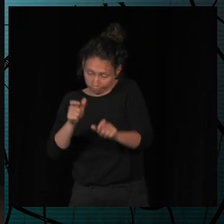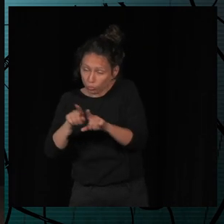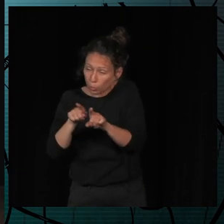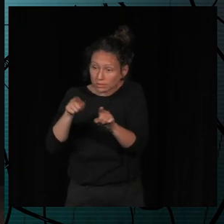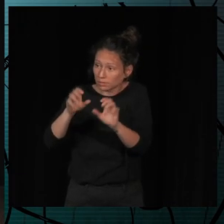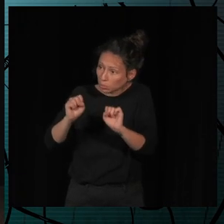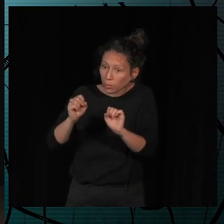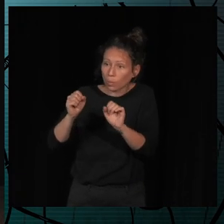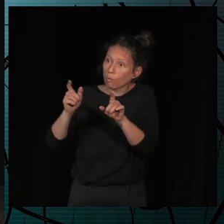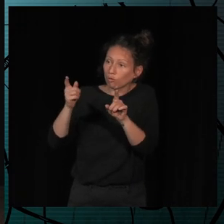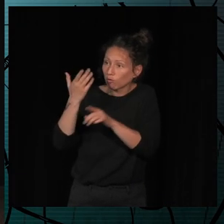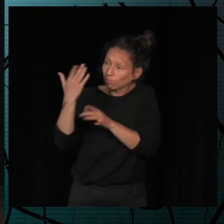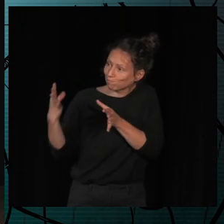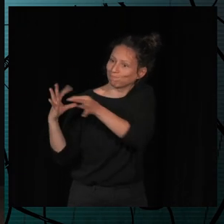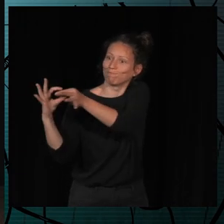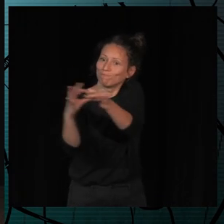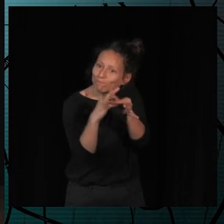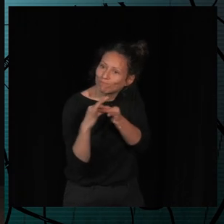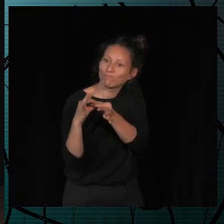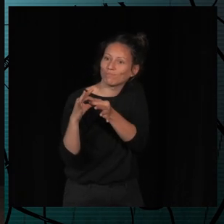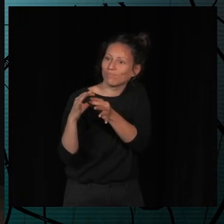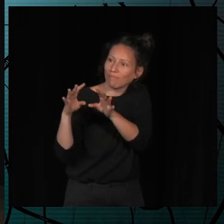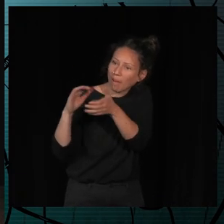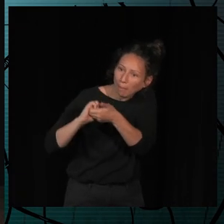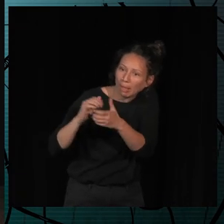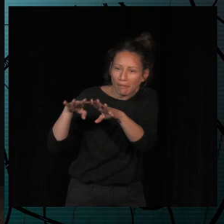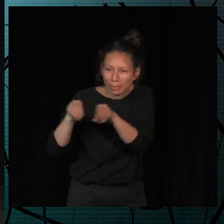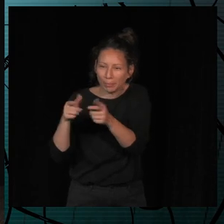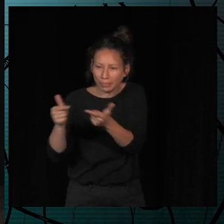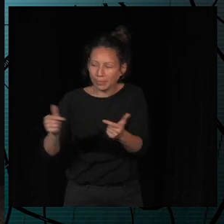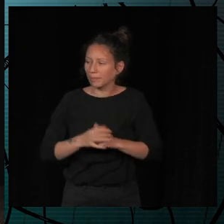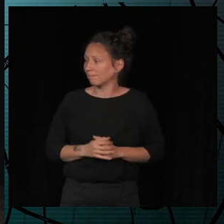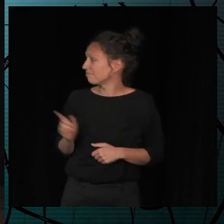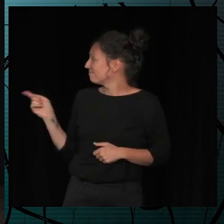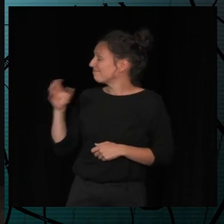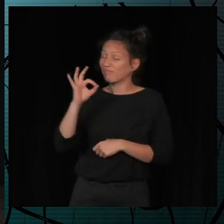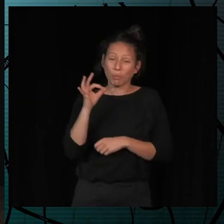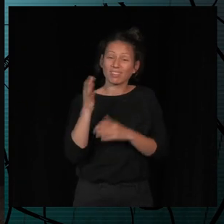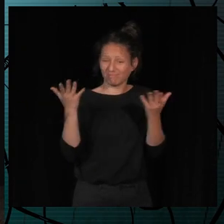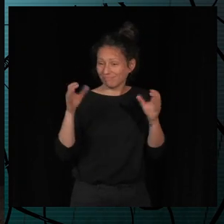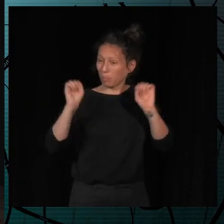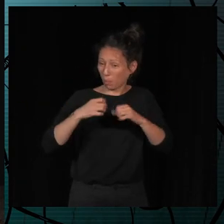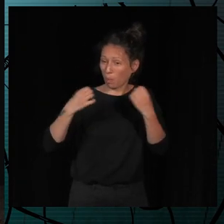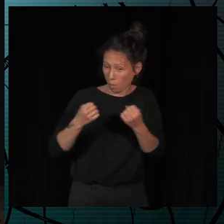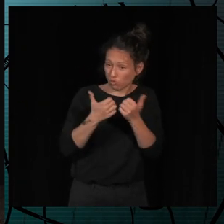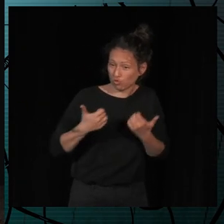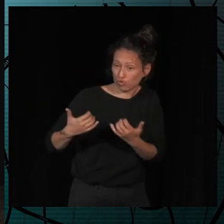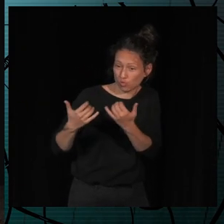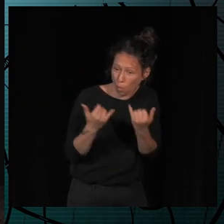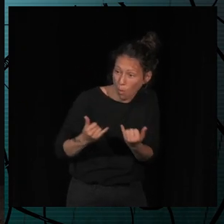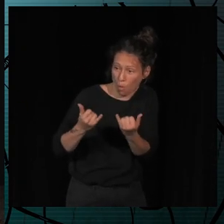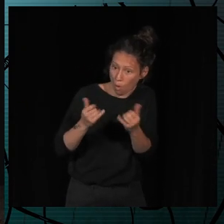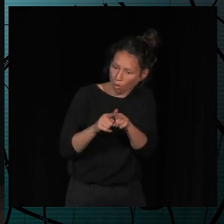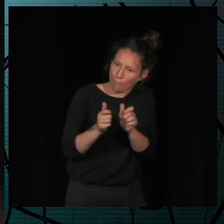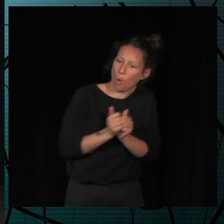un petit peu de ça éventuellement donner par les pratiques collective ouais mais il en existe plein plein plein